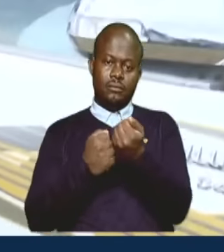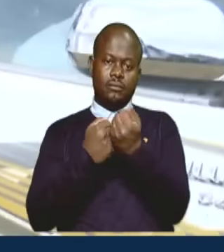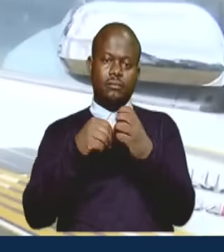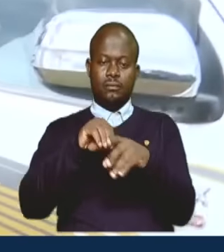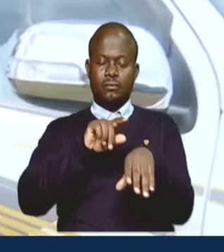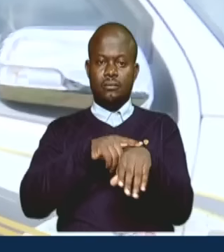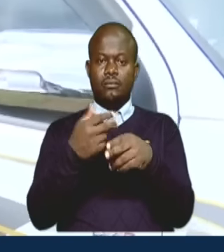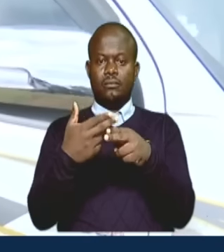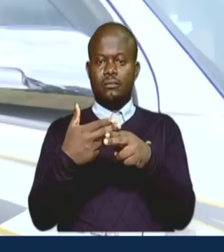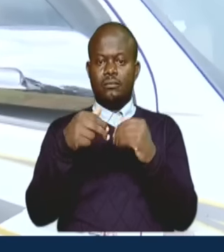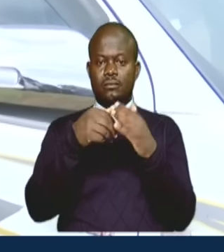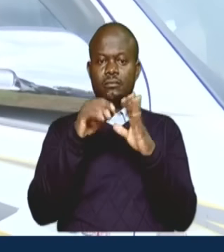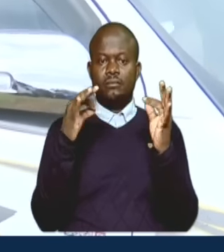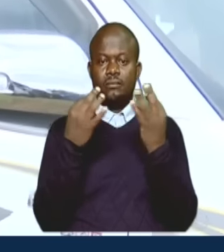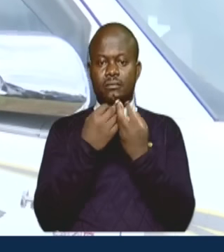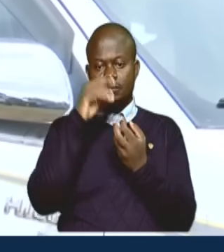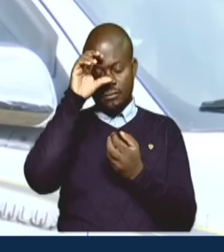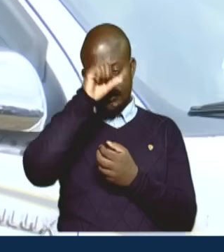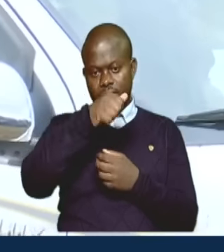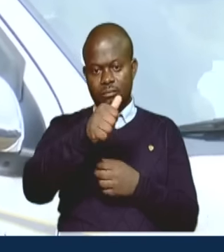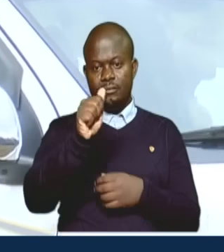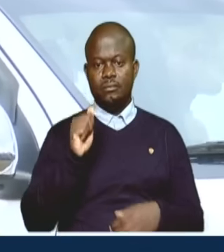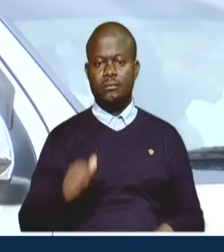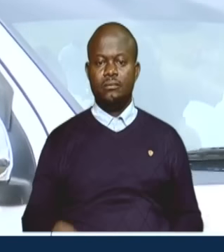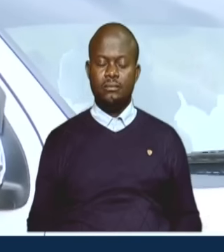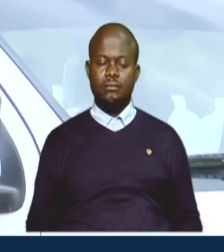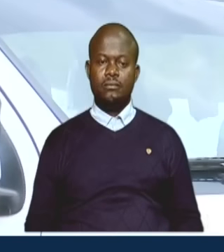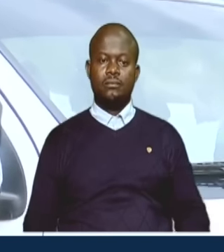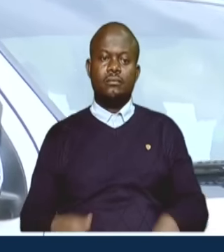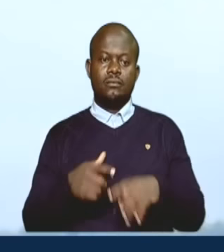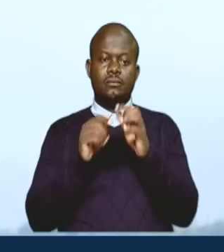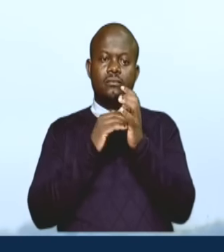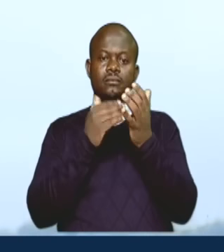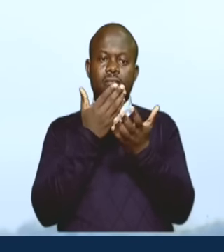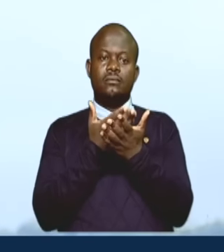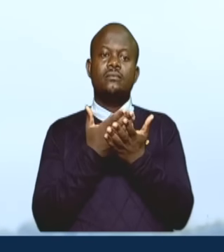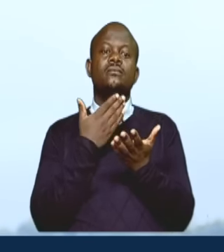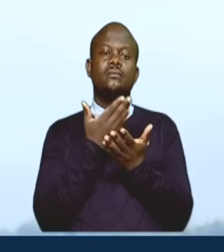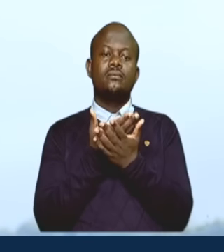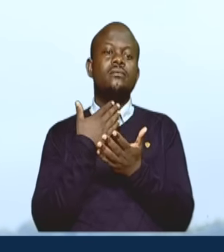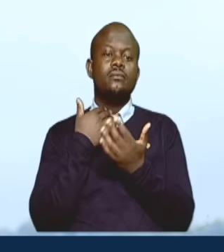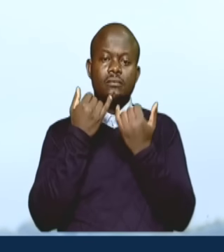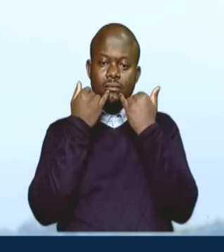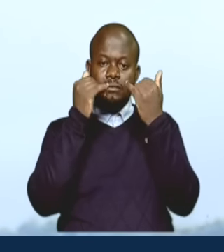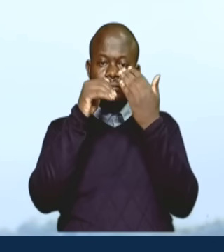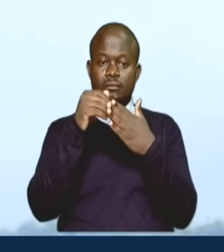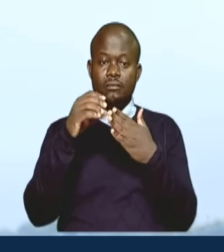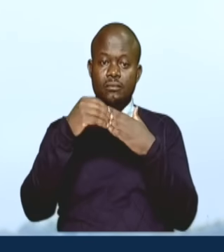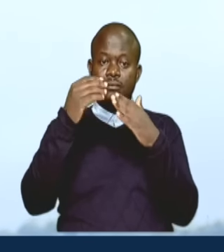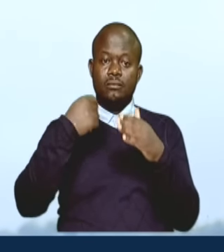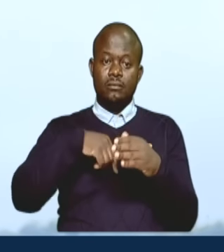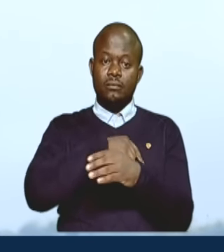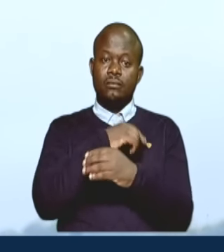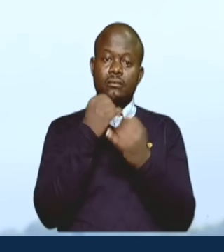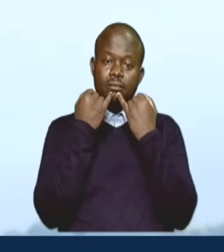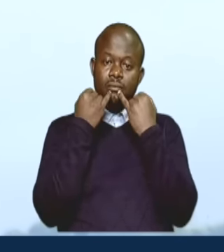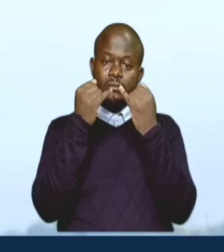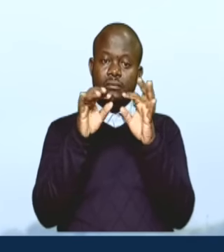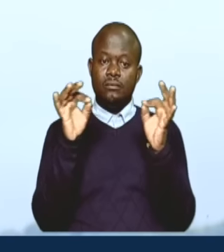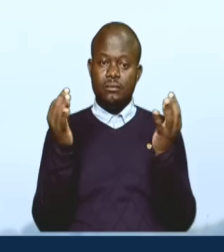vuba iyi miryango yabuze ababo. Ndagira ngo mbabwire nanone yuko ubuyobozi bwacu bwantumye ngo iyi